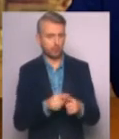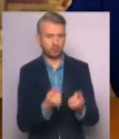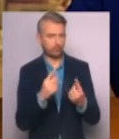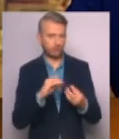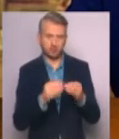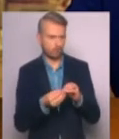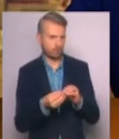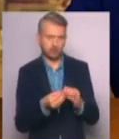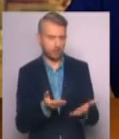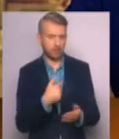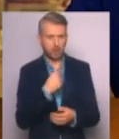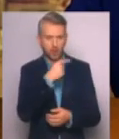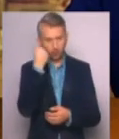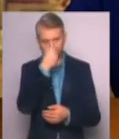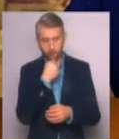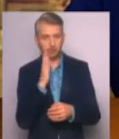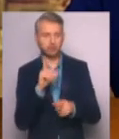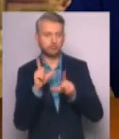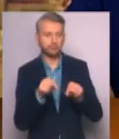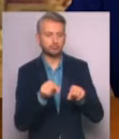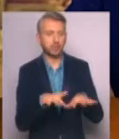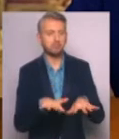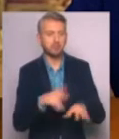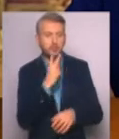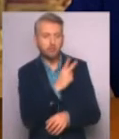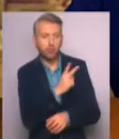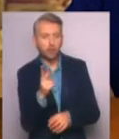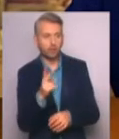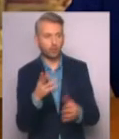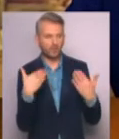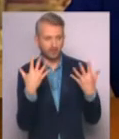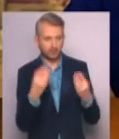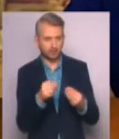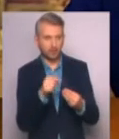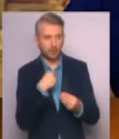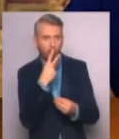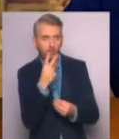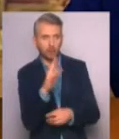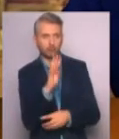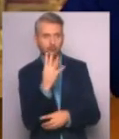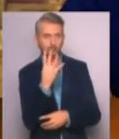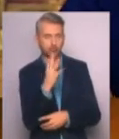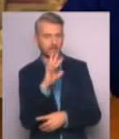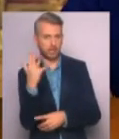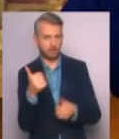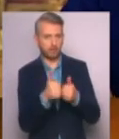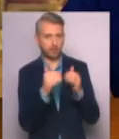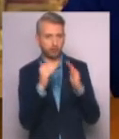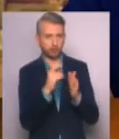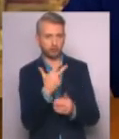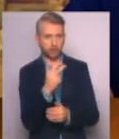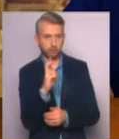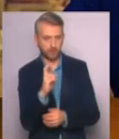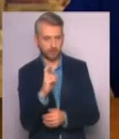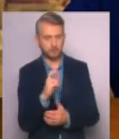проблема. Я особисто виїду на місце, погляну на вихідні ці чотири дерева біля будинку 3Б